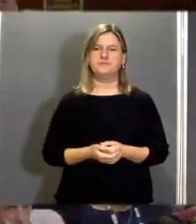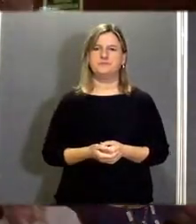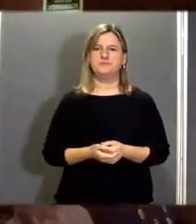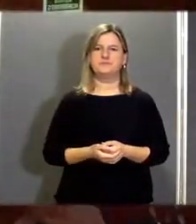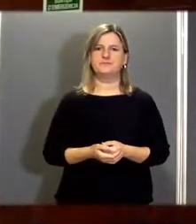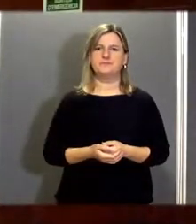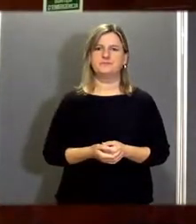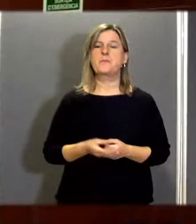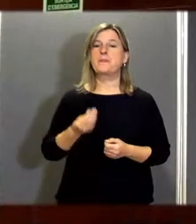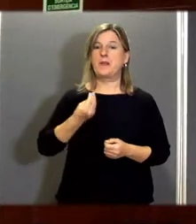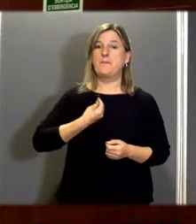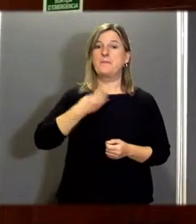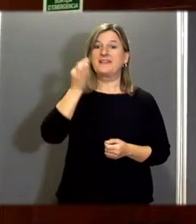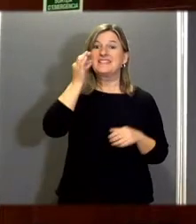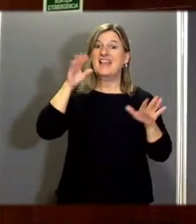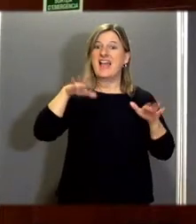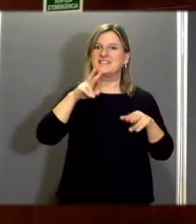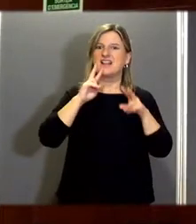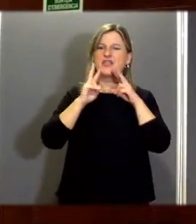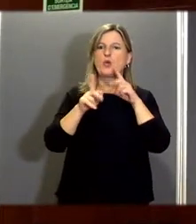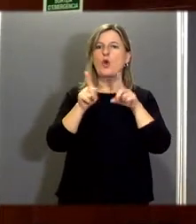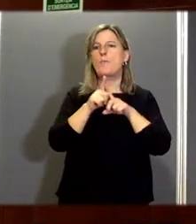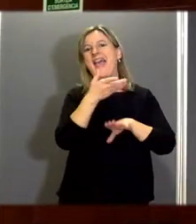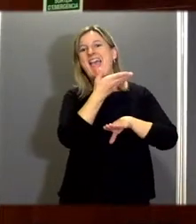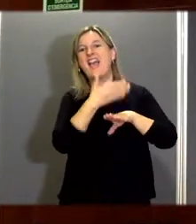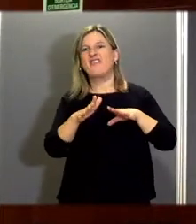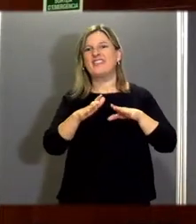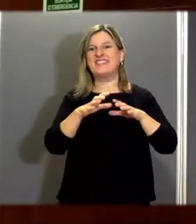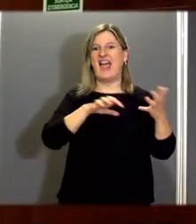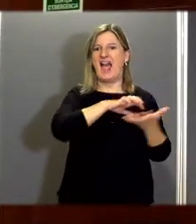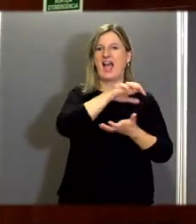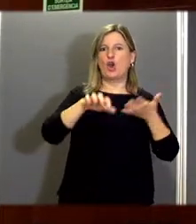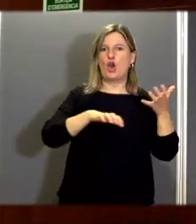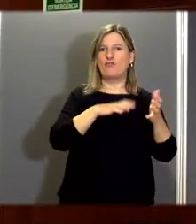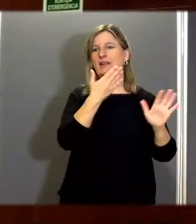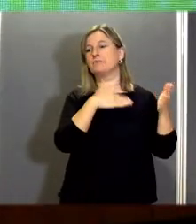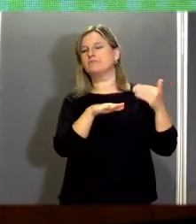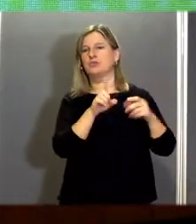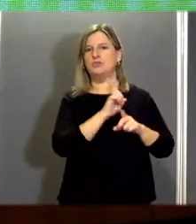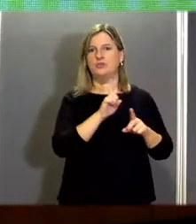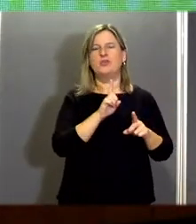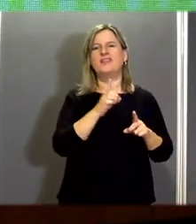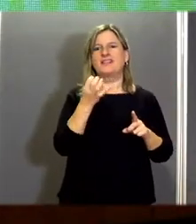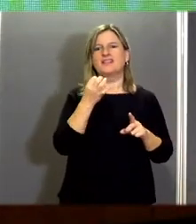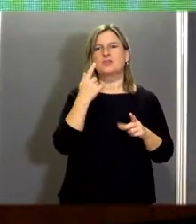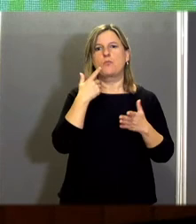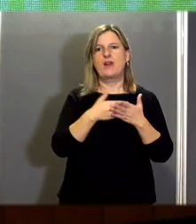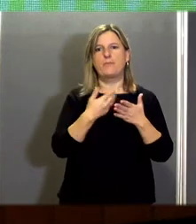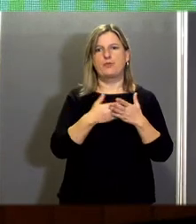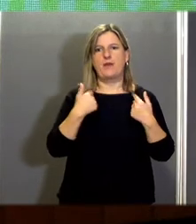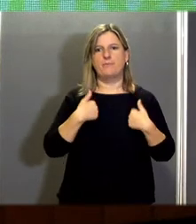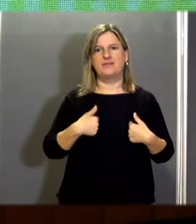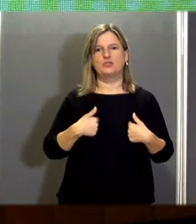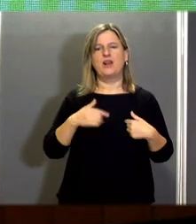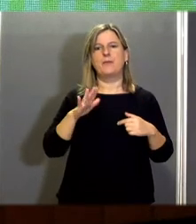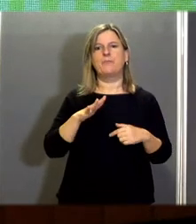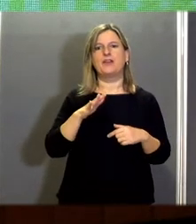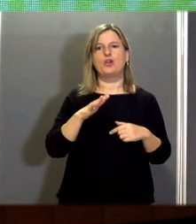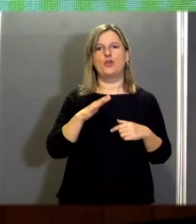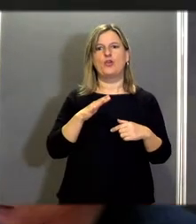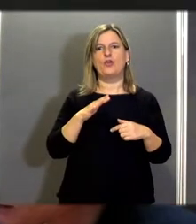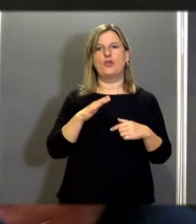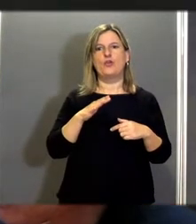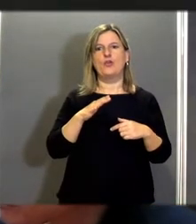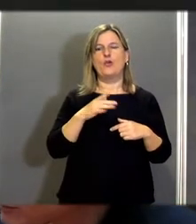Això que deia l'Àngels, Marcel, no defugir el conflicte, tu n'ets una prova personal. Però més enllà de la persona,